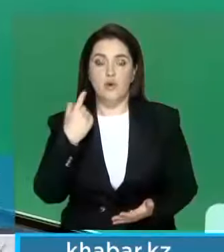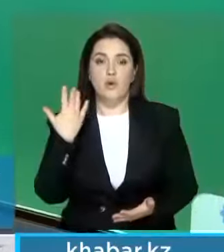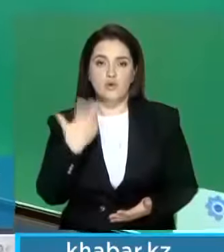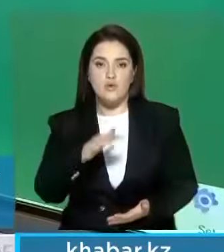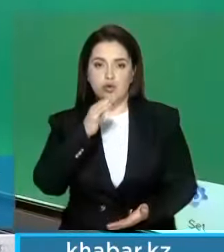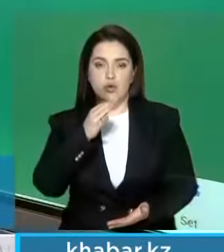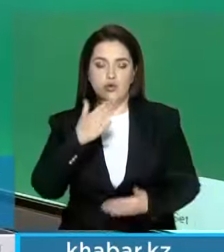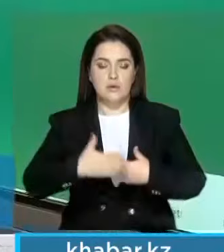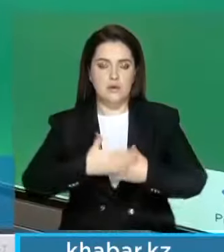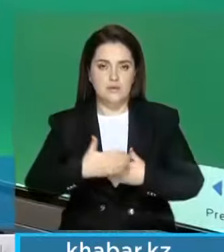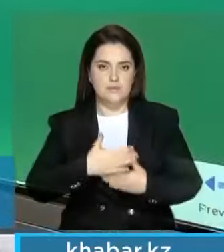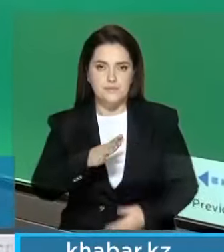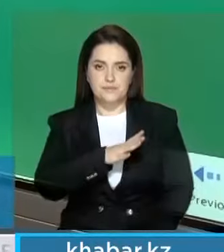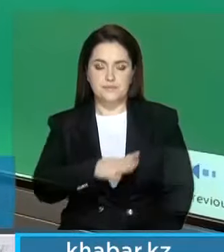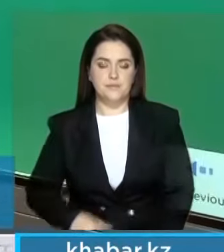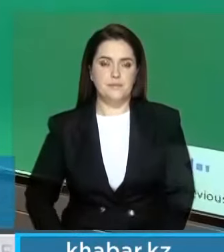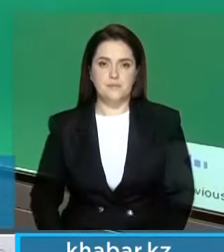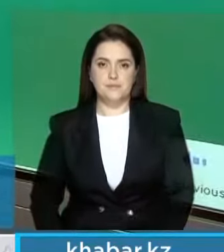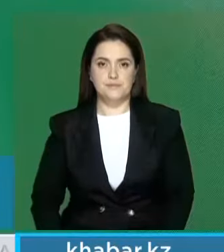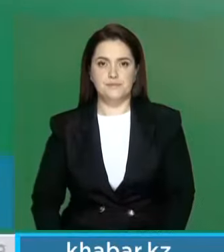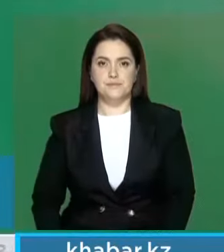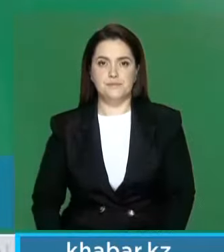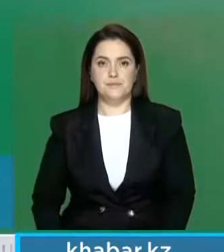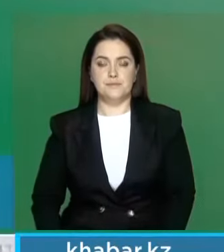уже привлекли к дисциплинарной ответственности.